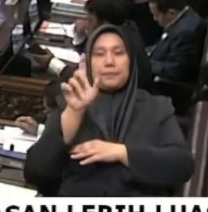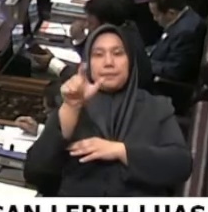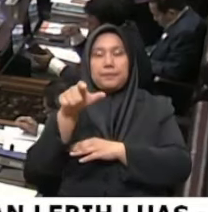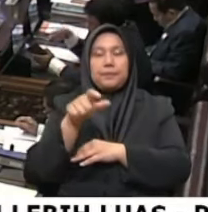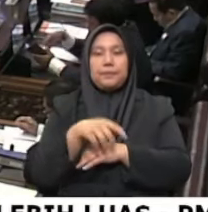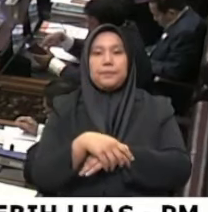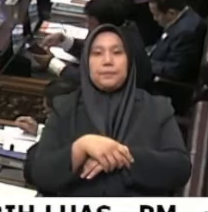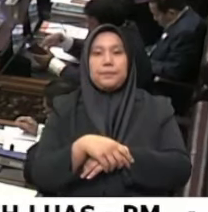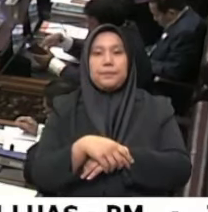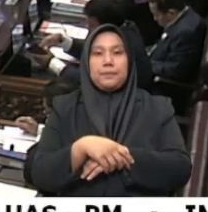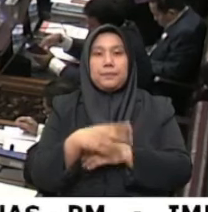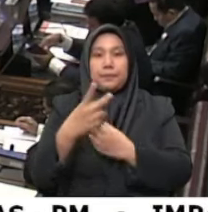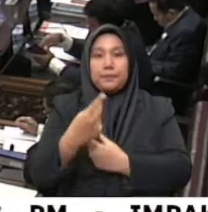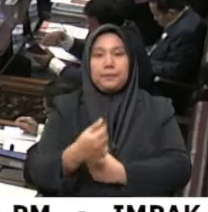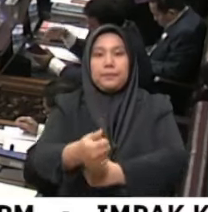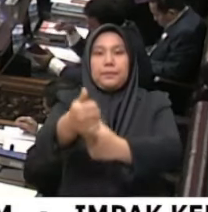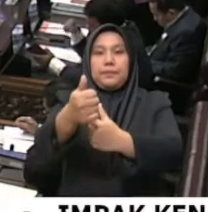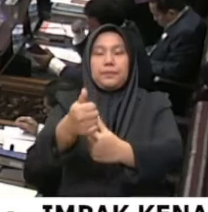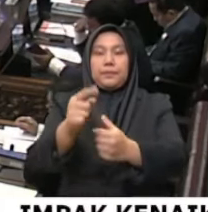mungkin dilancarkan dalam bulan Mei.